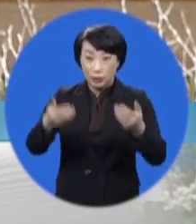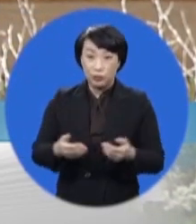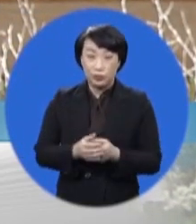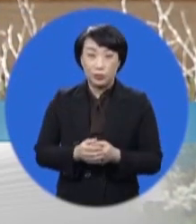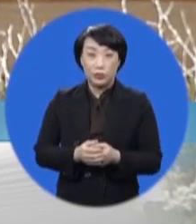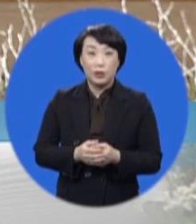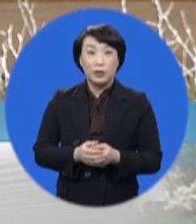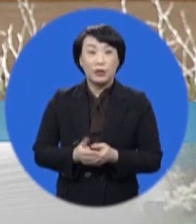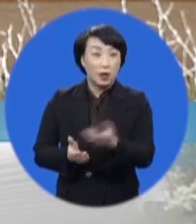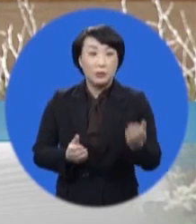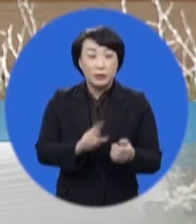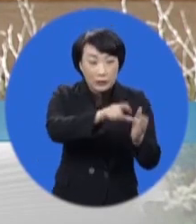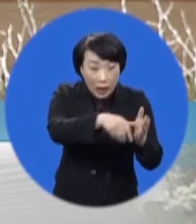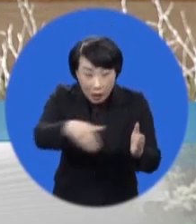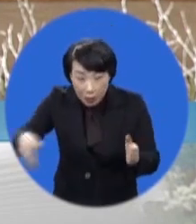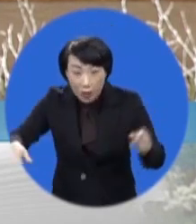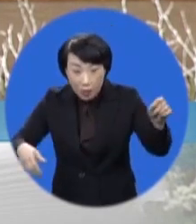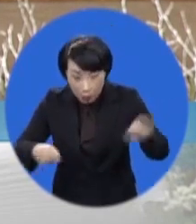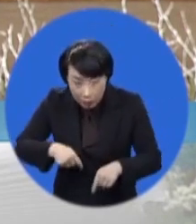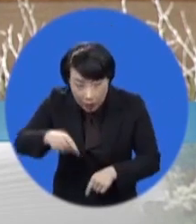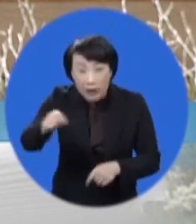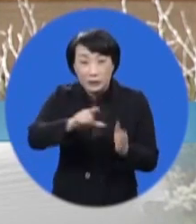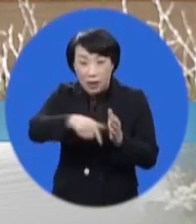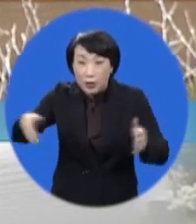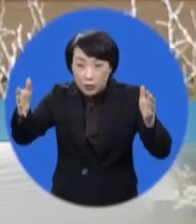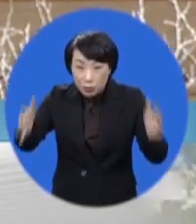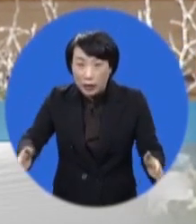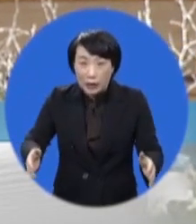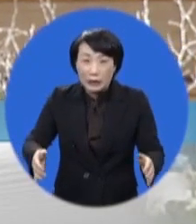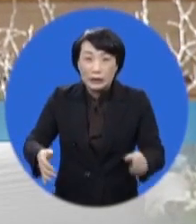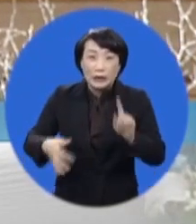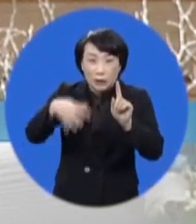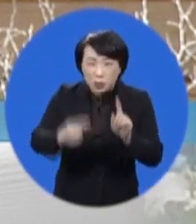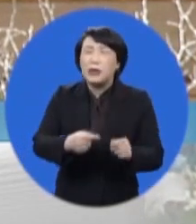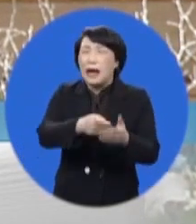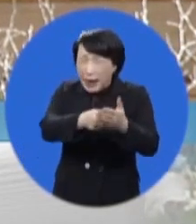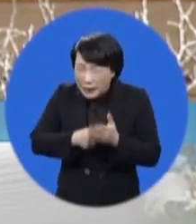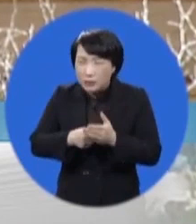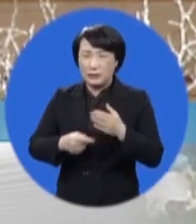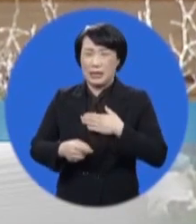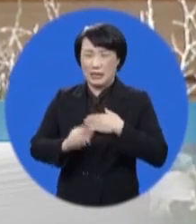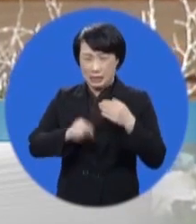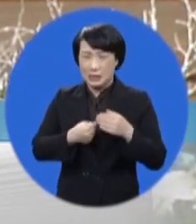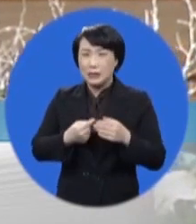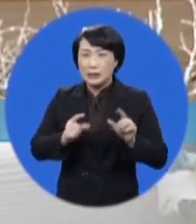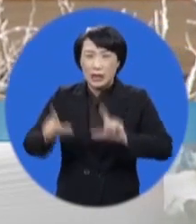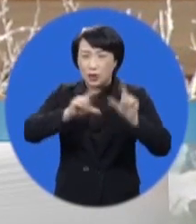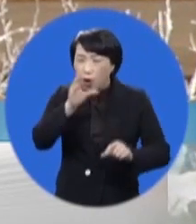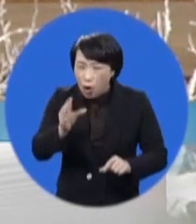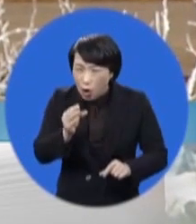주어지시는 오가고 오고 가는 세월을 분초라도 아껴서 자신을